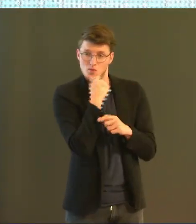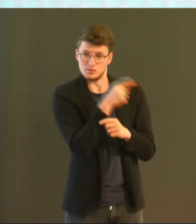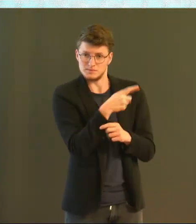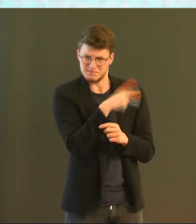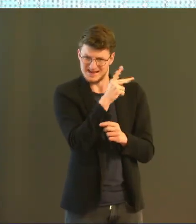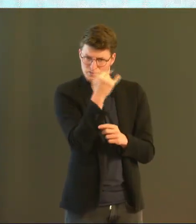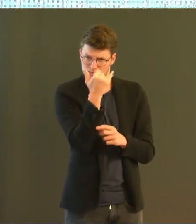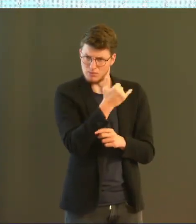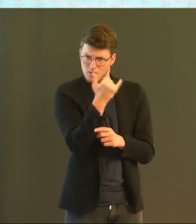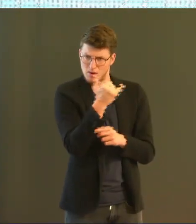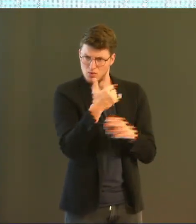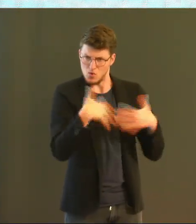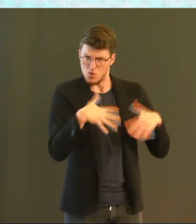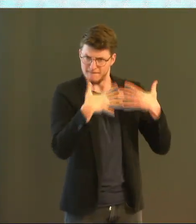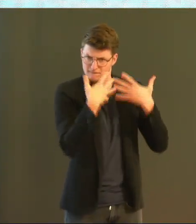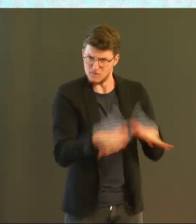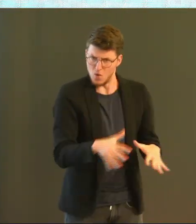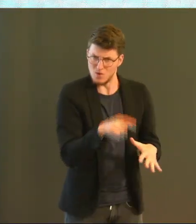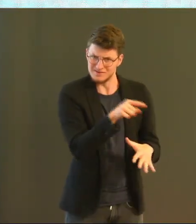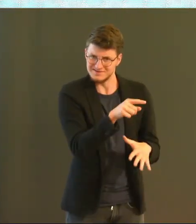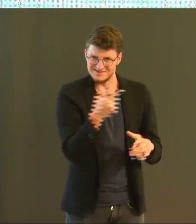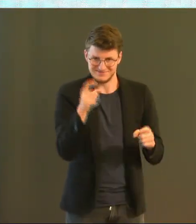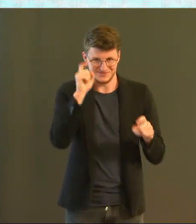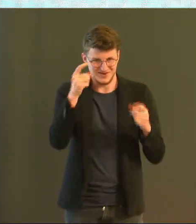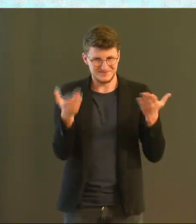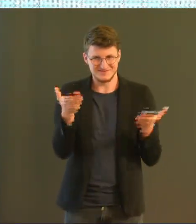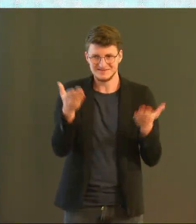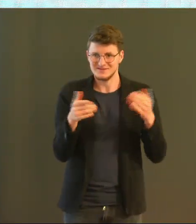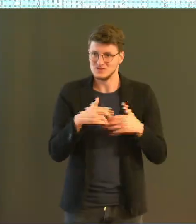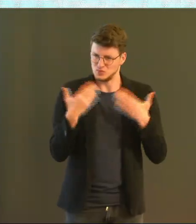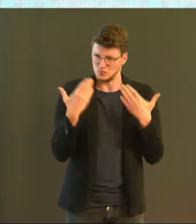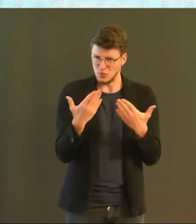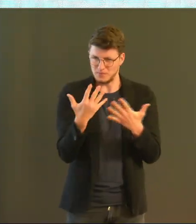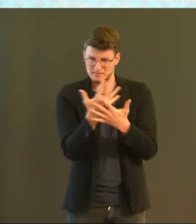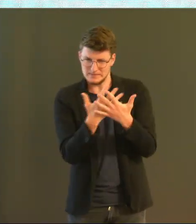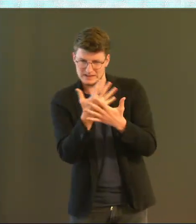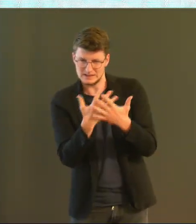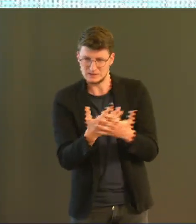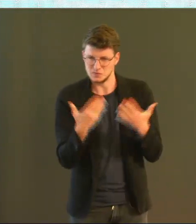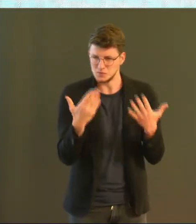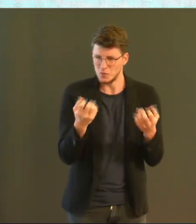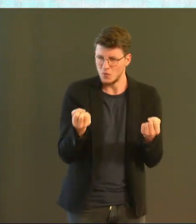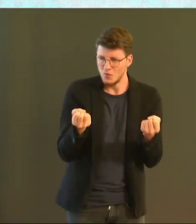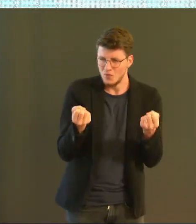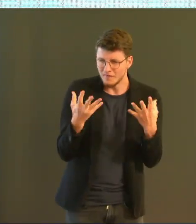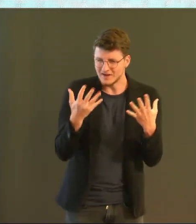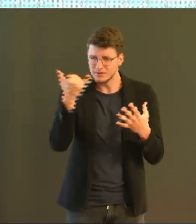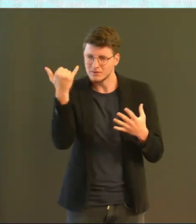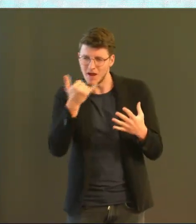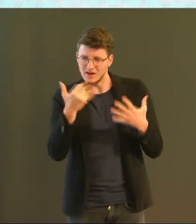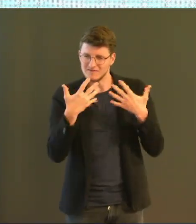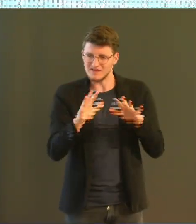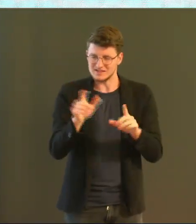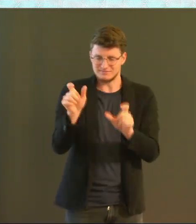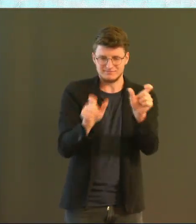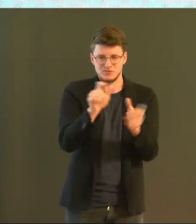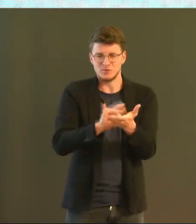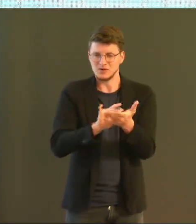thomas qu'avant trouver les canaux fleuves orénoque émérite floor kings